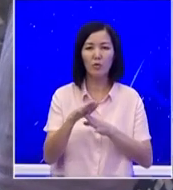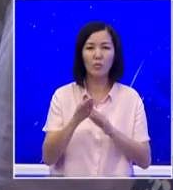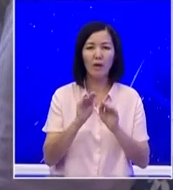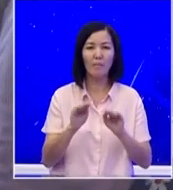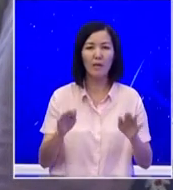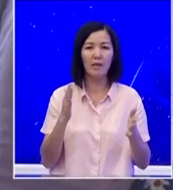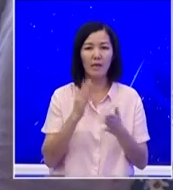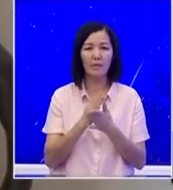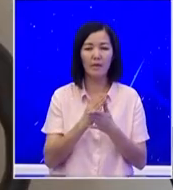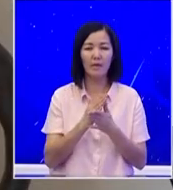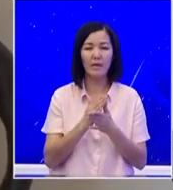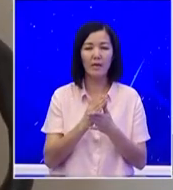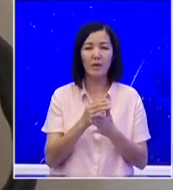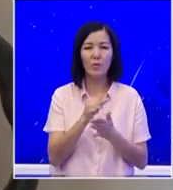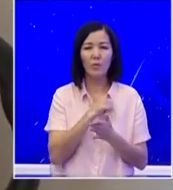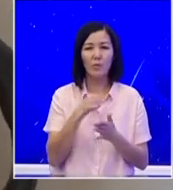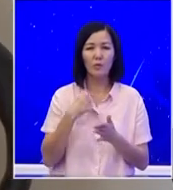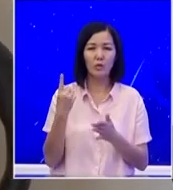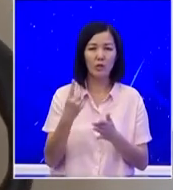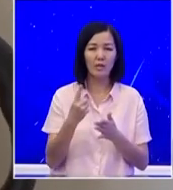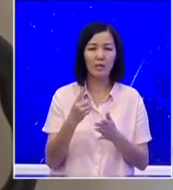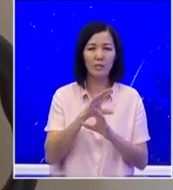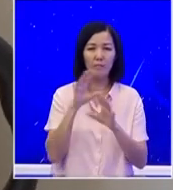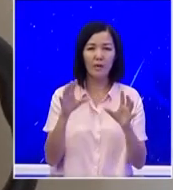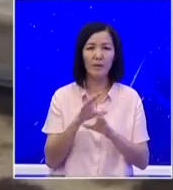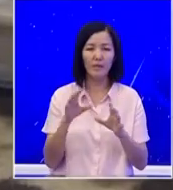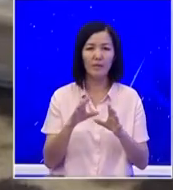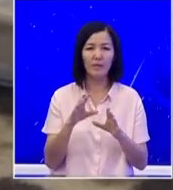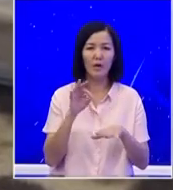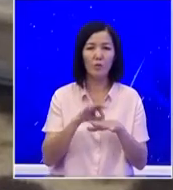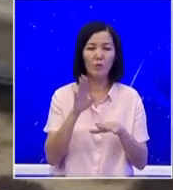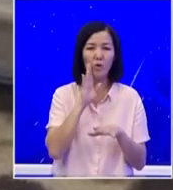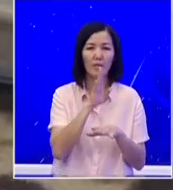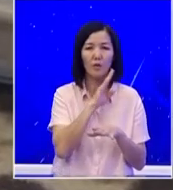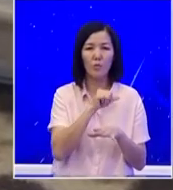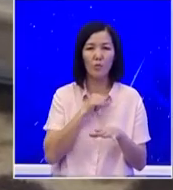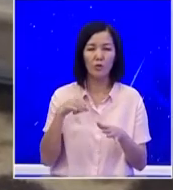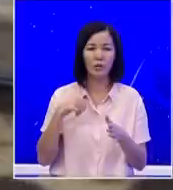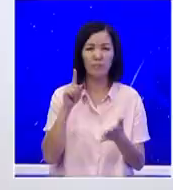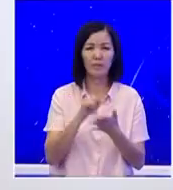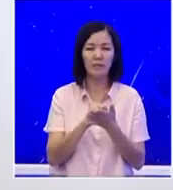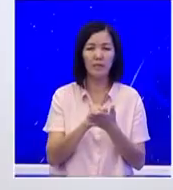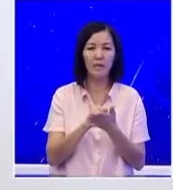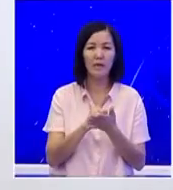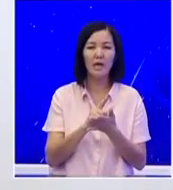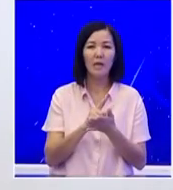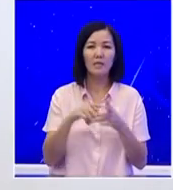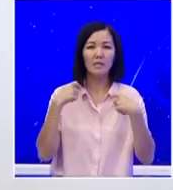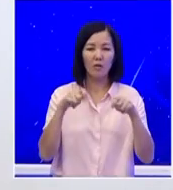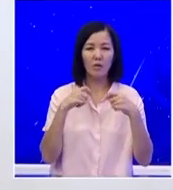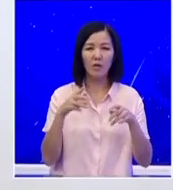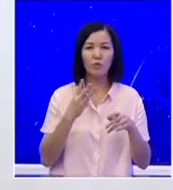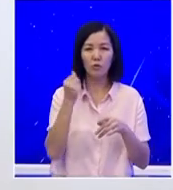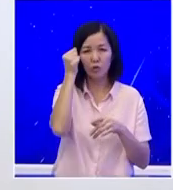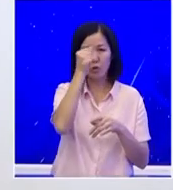жеткіншектеріне қарайласатын ешкім болмаған. Оларды бағу сырқат ананың мойнында еді. Саудаға шығып еңбек етті. Алайда араға 3